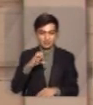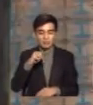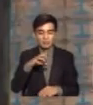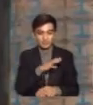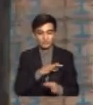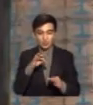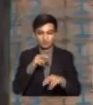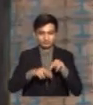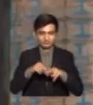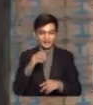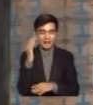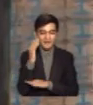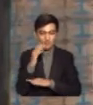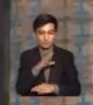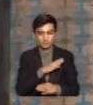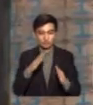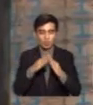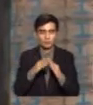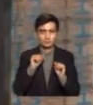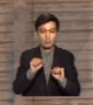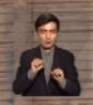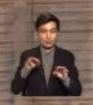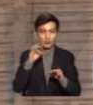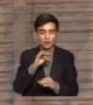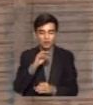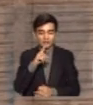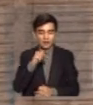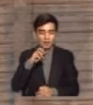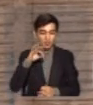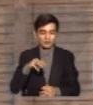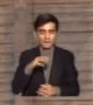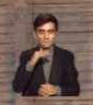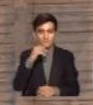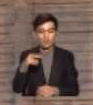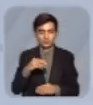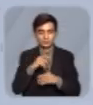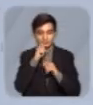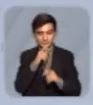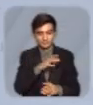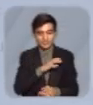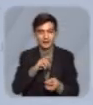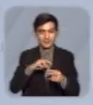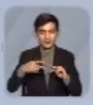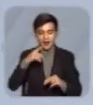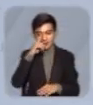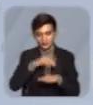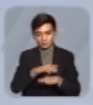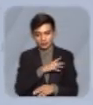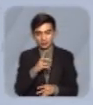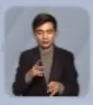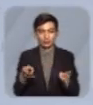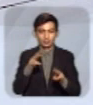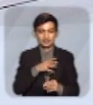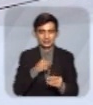Деревянное строение, которое назвали «Домом заботы», подарил столичный общественный фонд. Аким сменился, и проект заморозили из-за